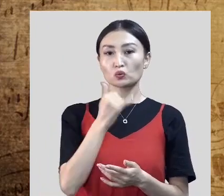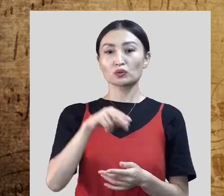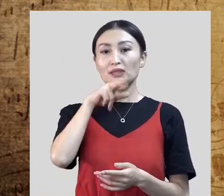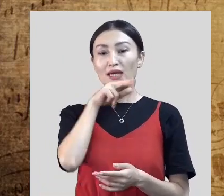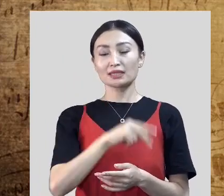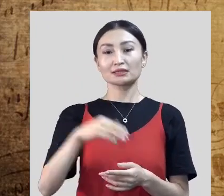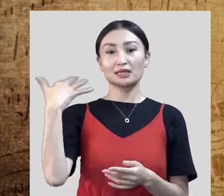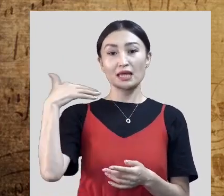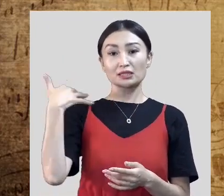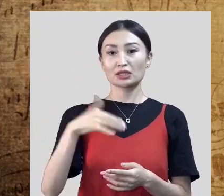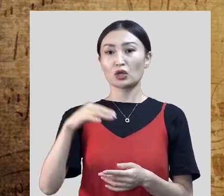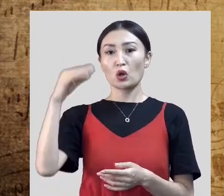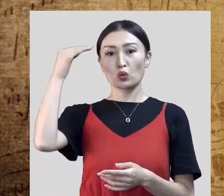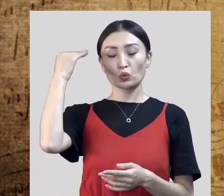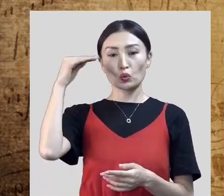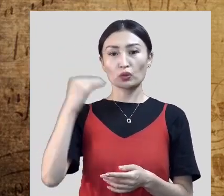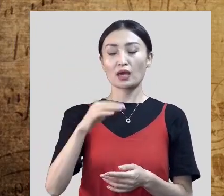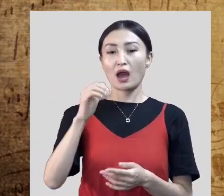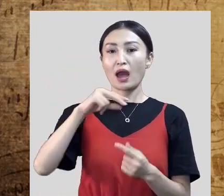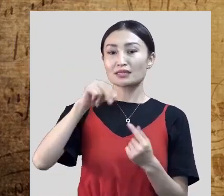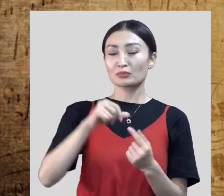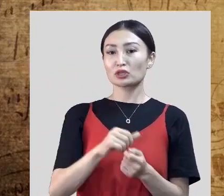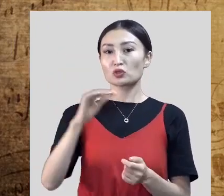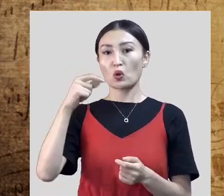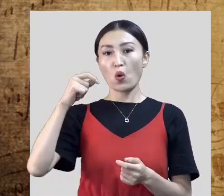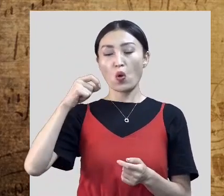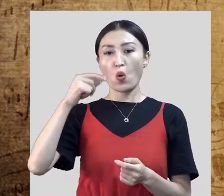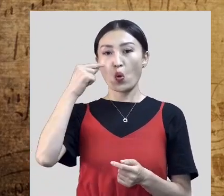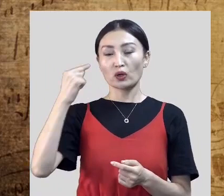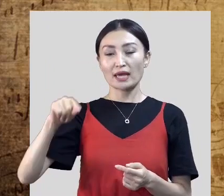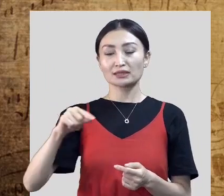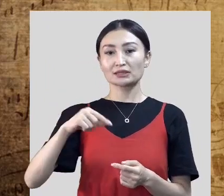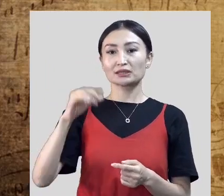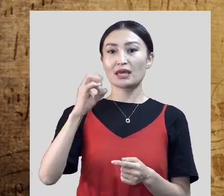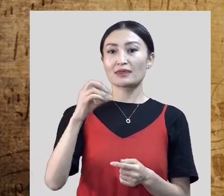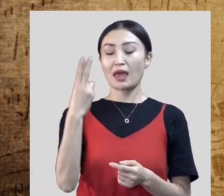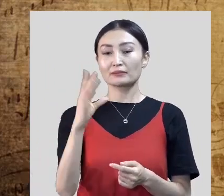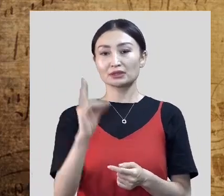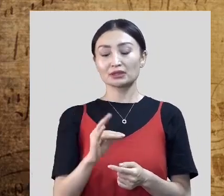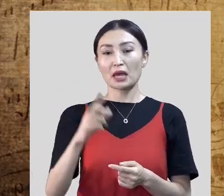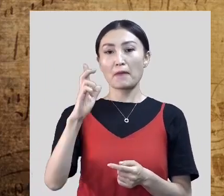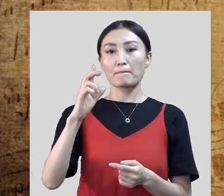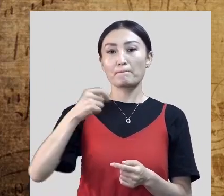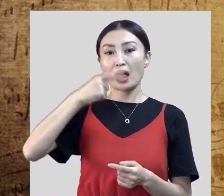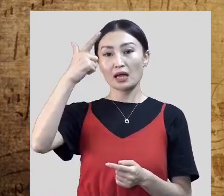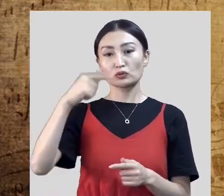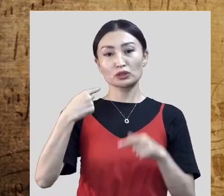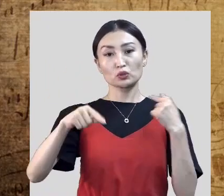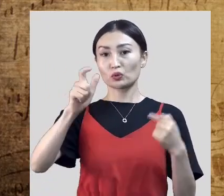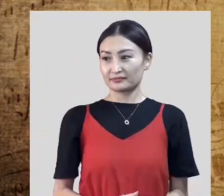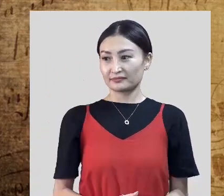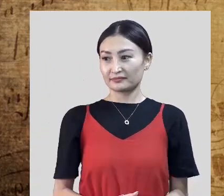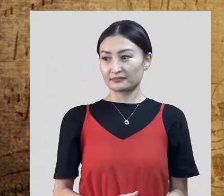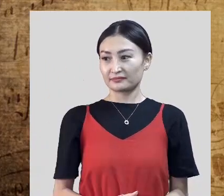корейцы, таджики, турки, азербайджанцы, украинцы, немцы, туркмены, чеченцы – белорусы и многие